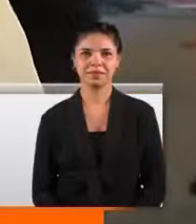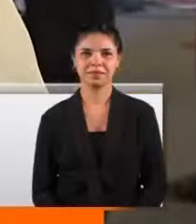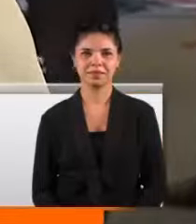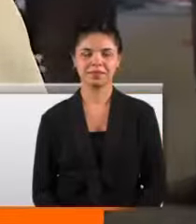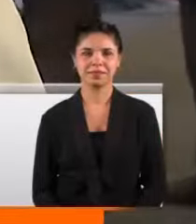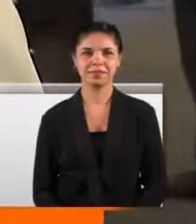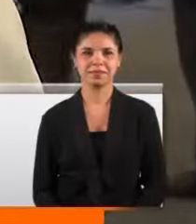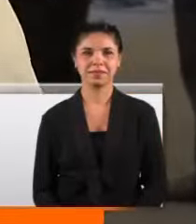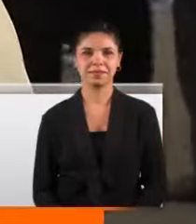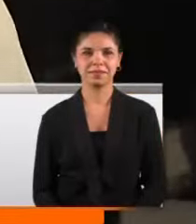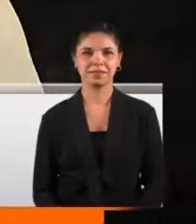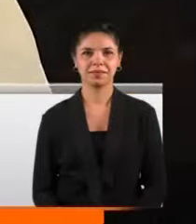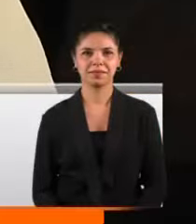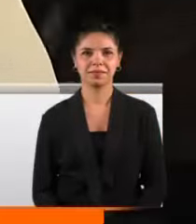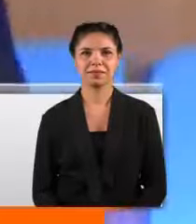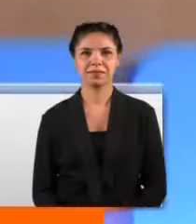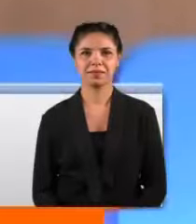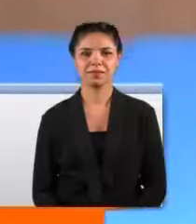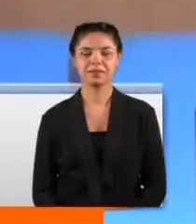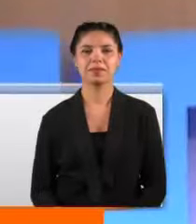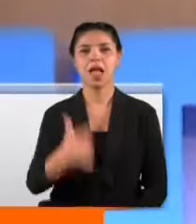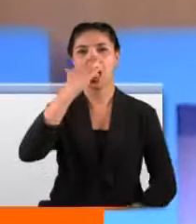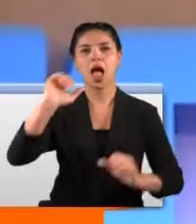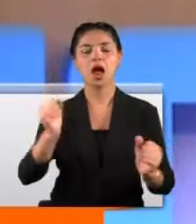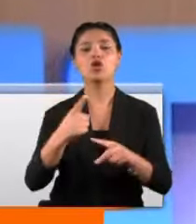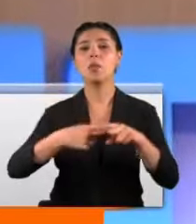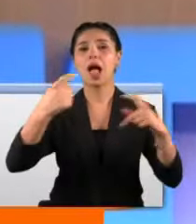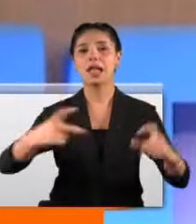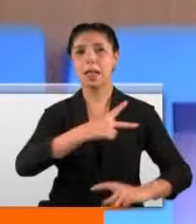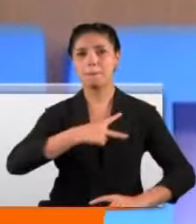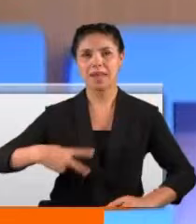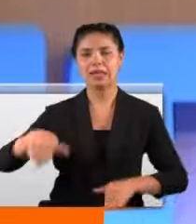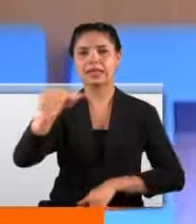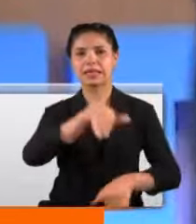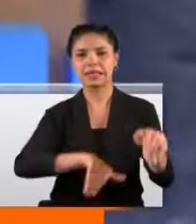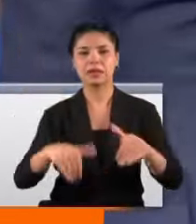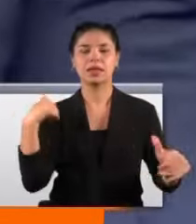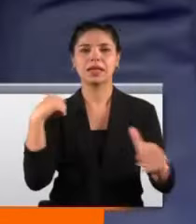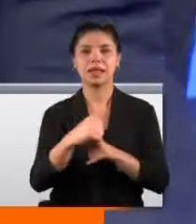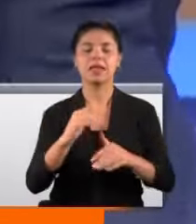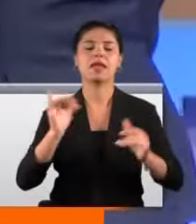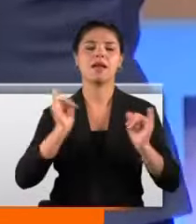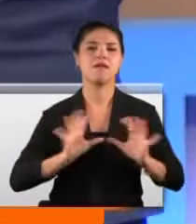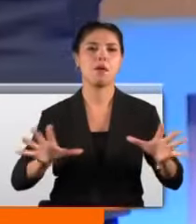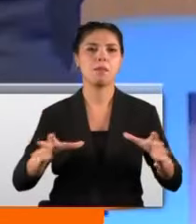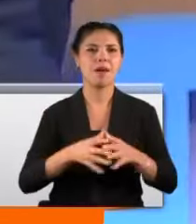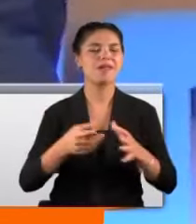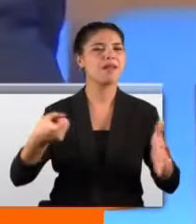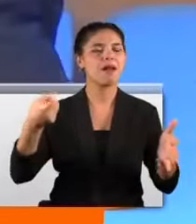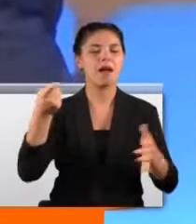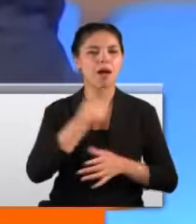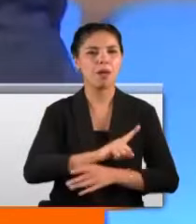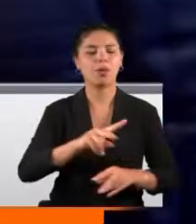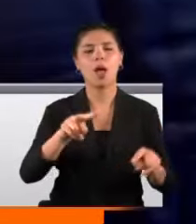gücüyle birlikte ben daha da katılımların olacağını düşünüyorum. Erzurum Aziziye Belediyesi'ni seçimlerde Yeniden Refah Partisi'nin adayı Emrullah